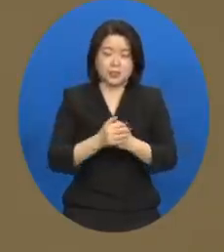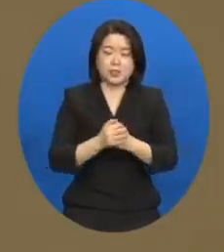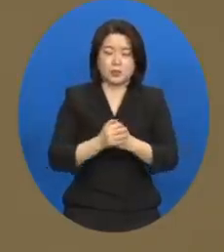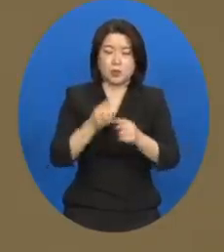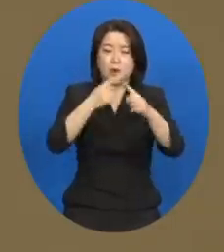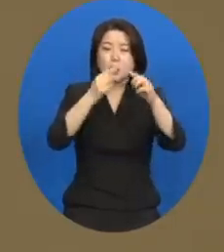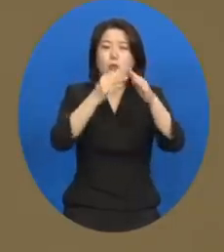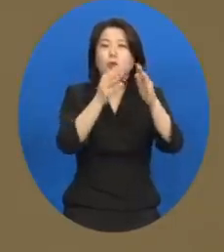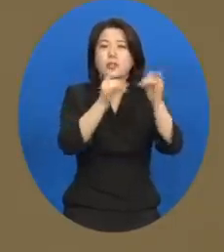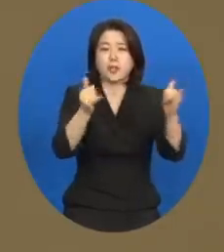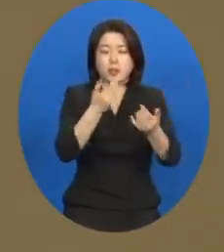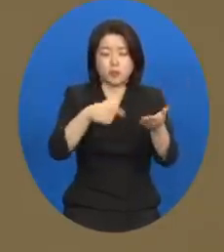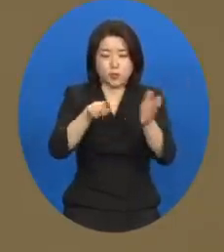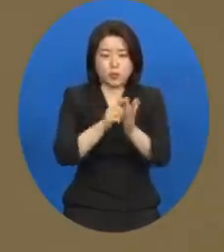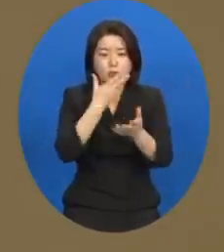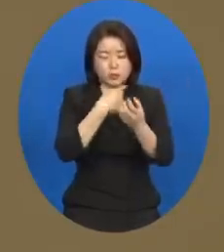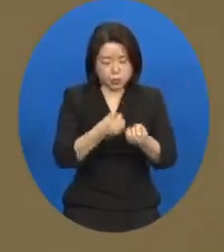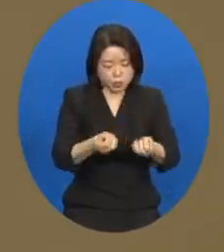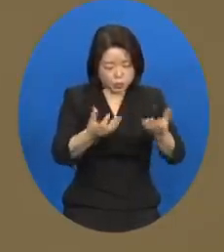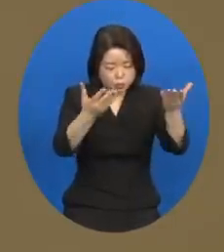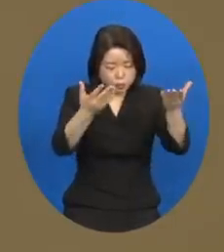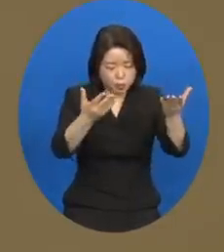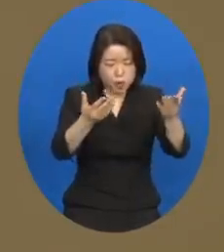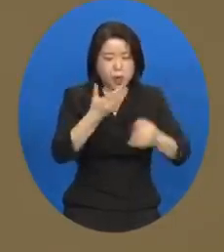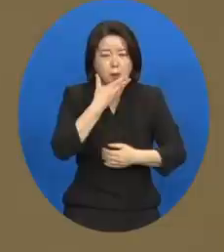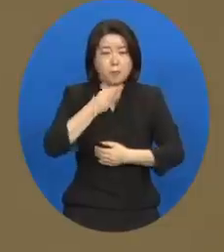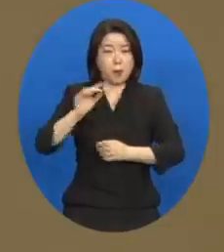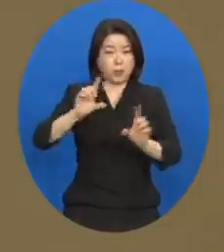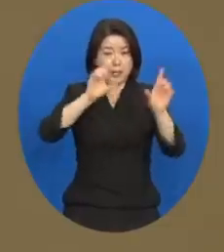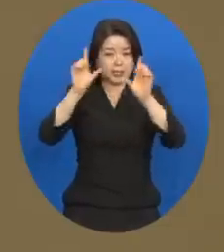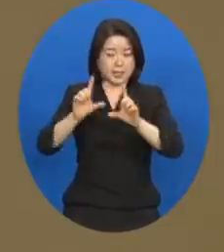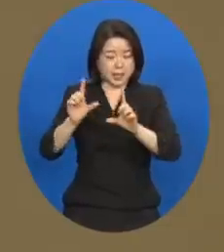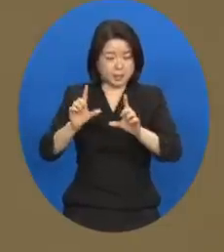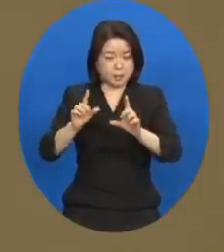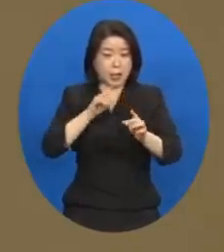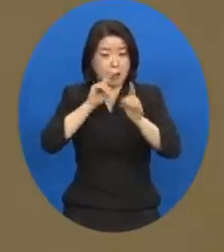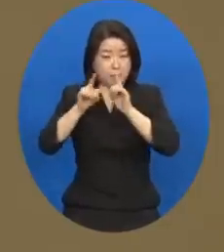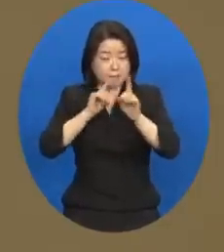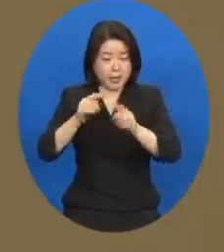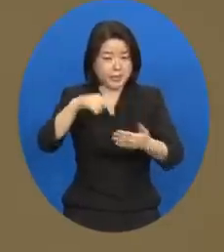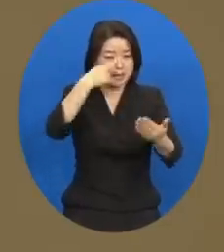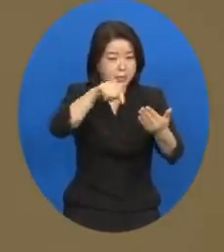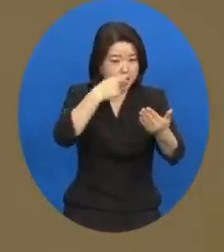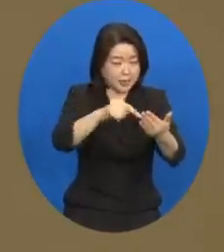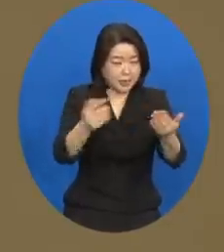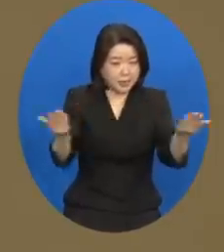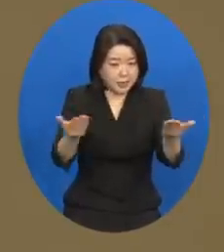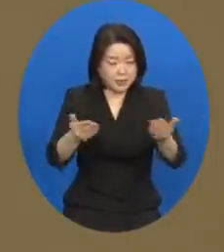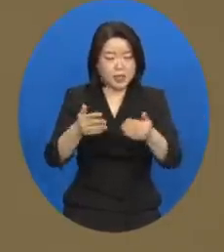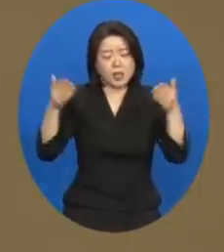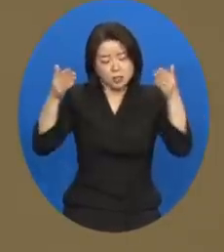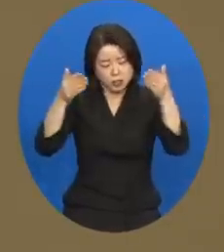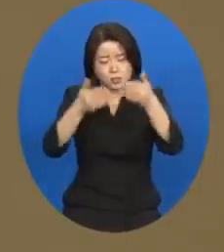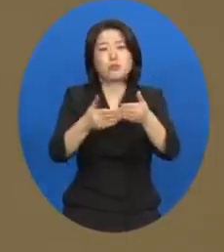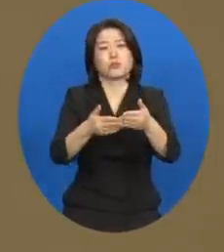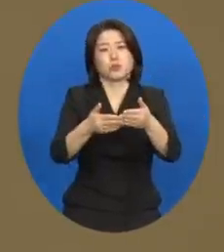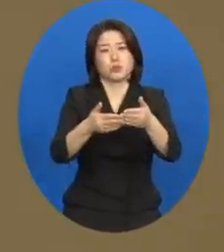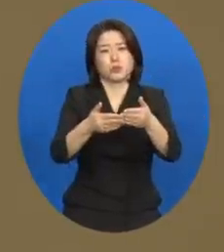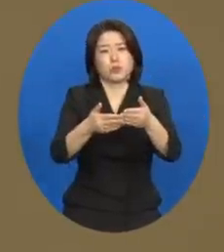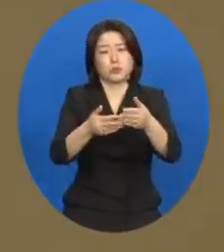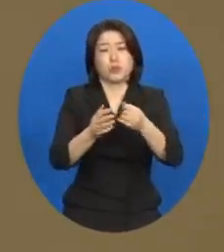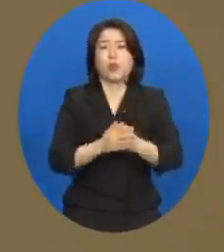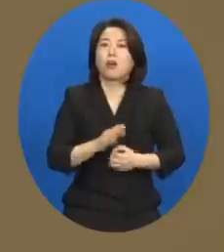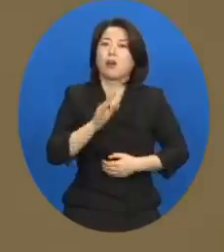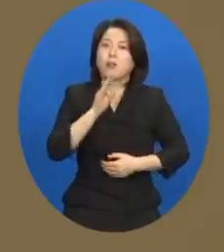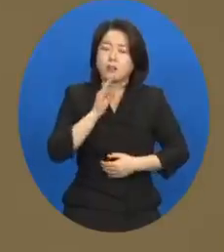위해서 축복하고 복된 삶을 사는 말씀을 가르치는 일에 전념하면